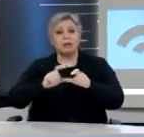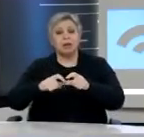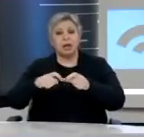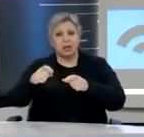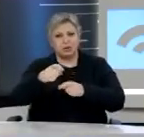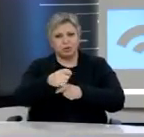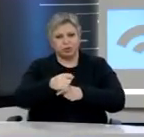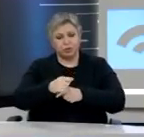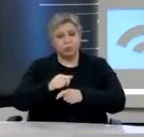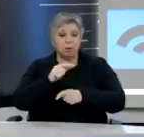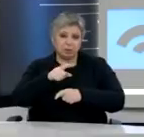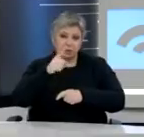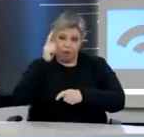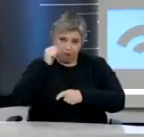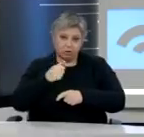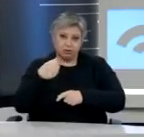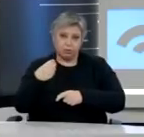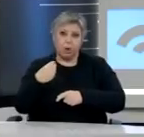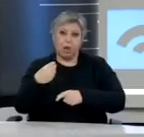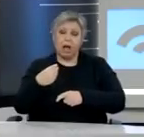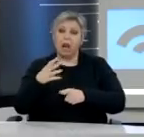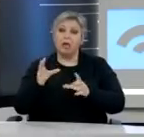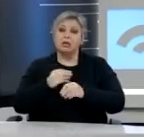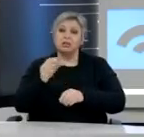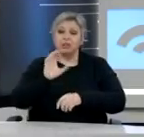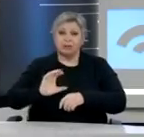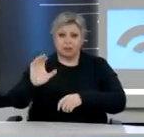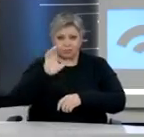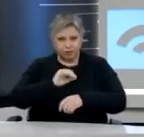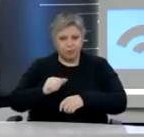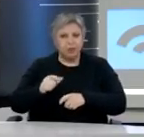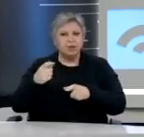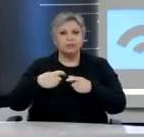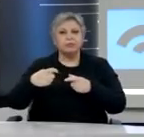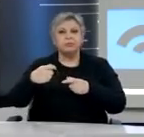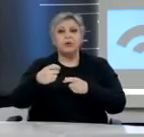13 κυβερνήσεις, 13, ούτε μία, ούτε δύο, ούτε τρεις,